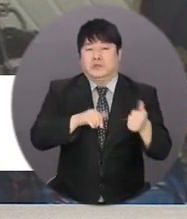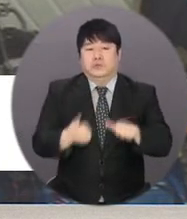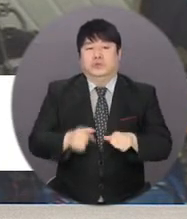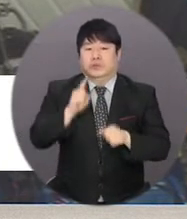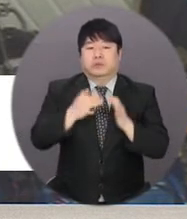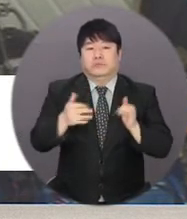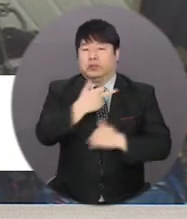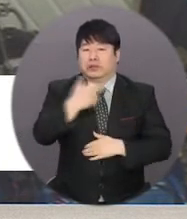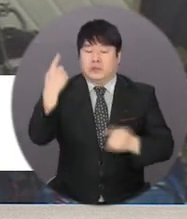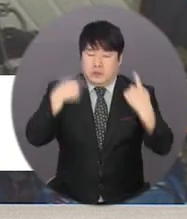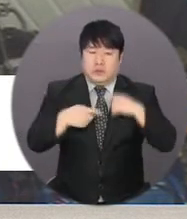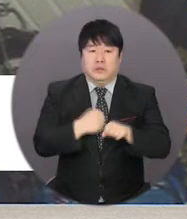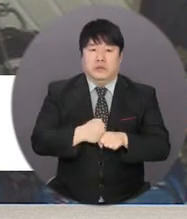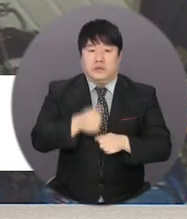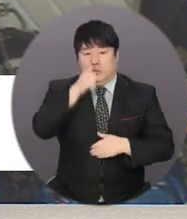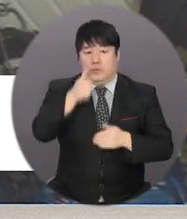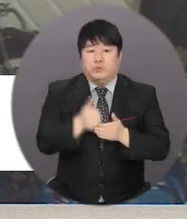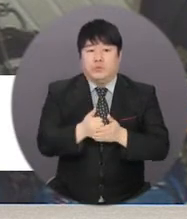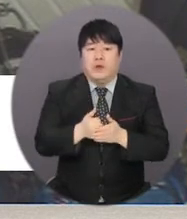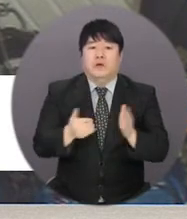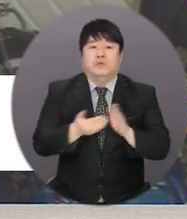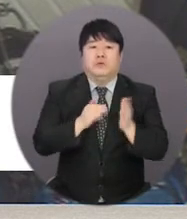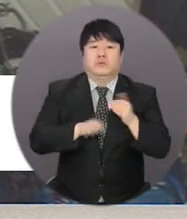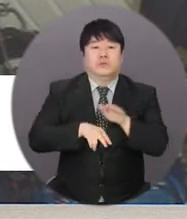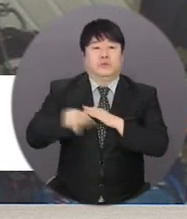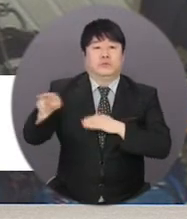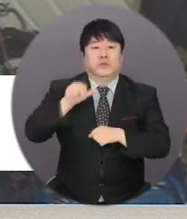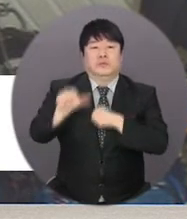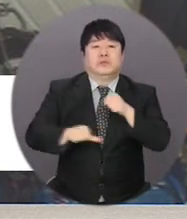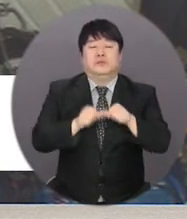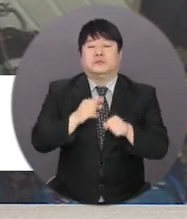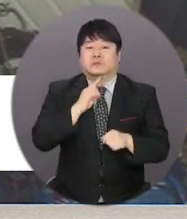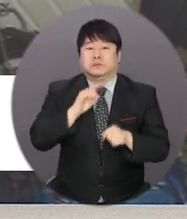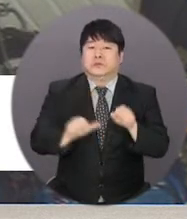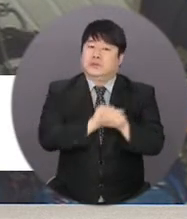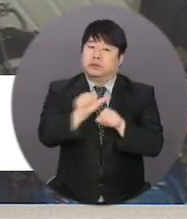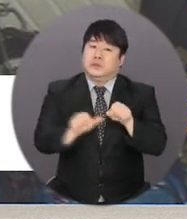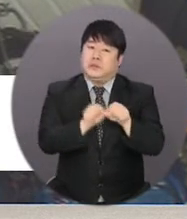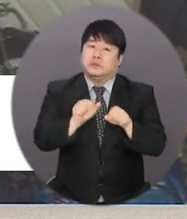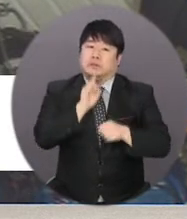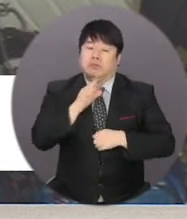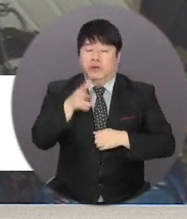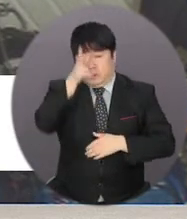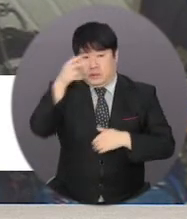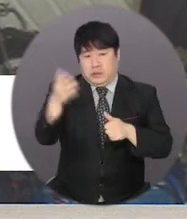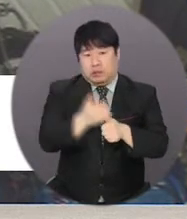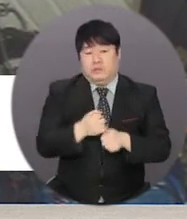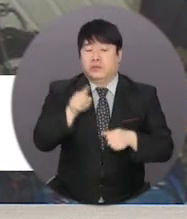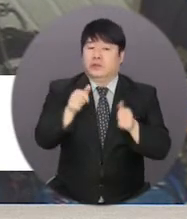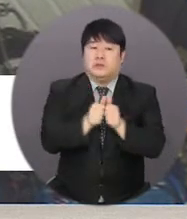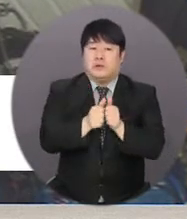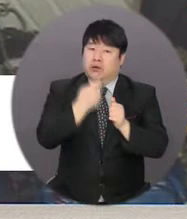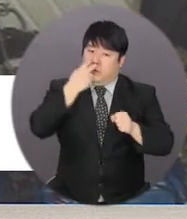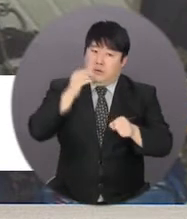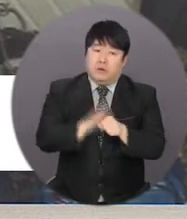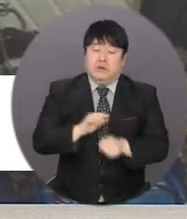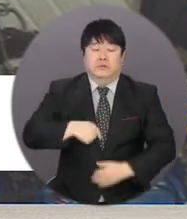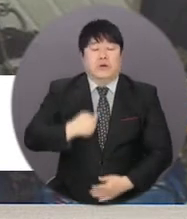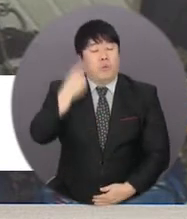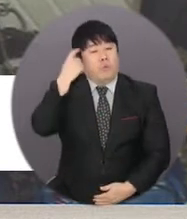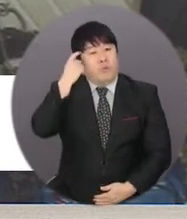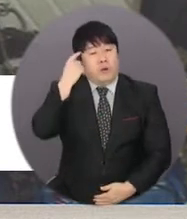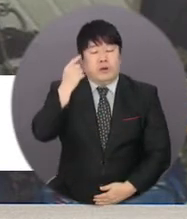다쳤습니다. 범행을 저지르고 달아났다 5시간 만에 경찰에 붙잡힌 이 남성은 황당하게도 자신이 왜